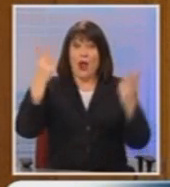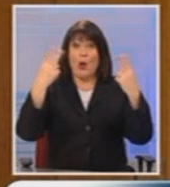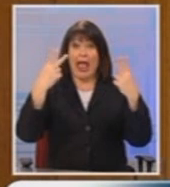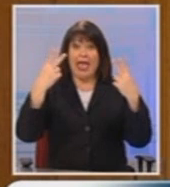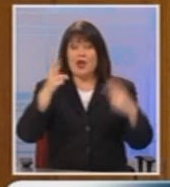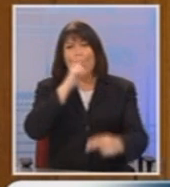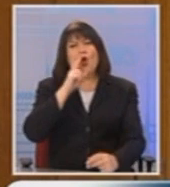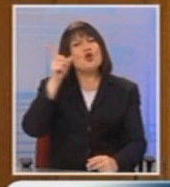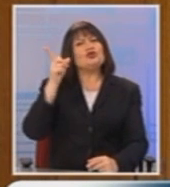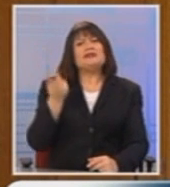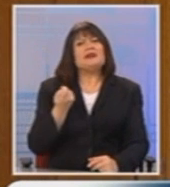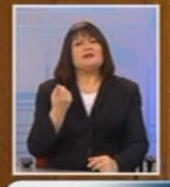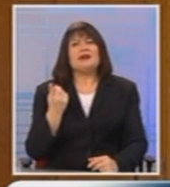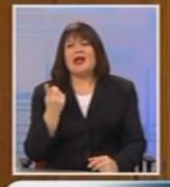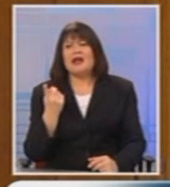Ρωσία